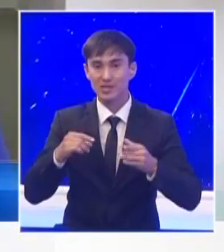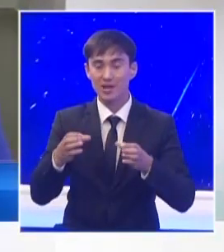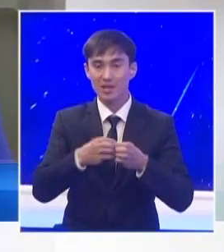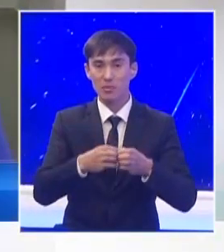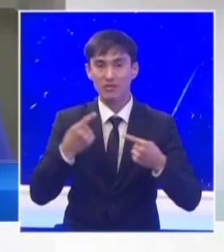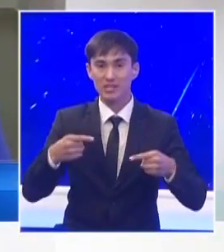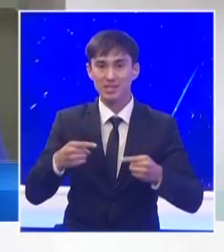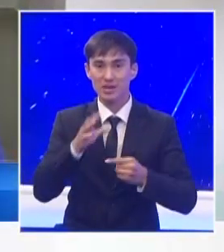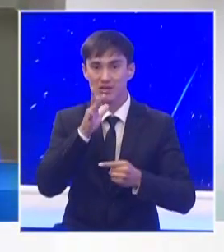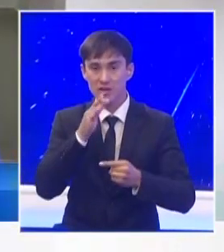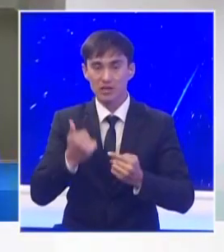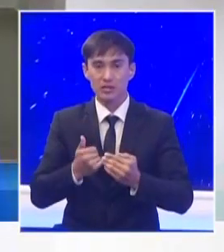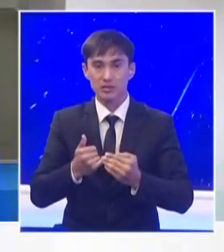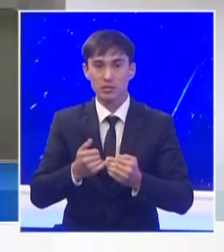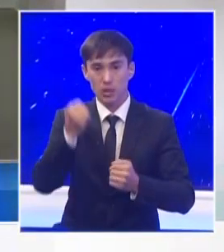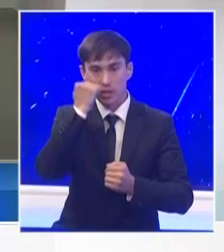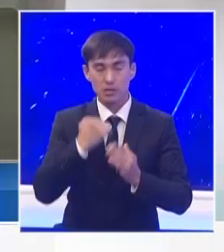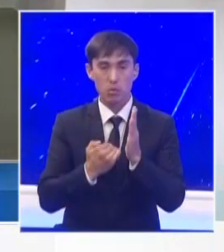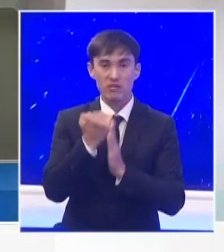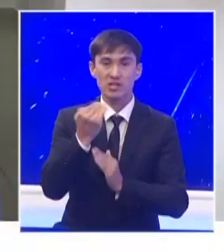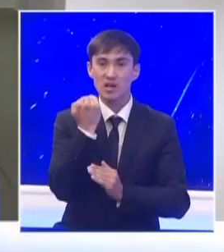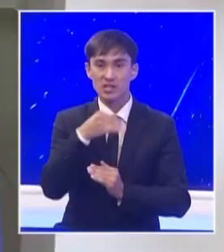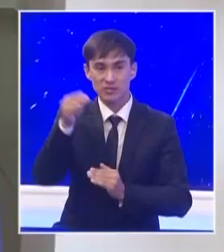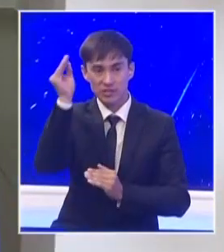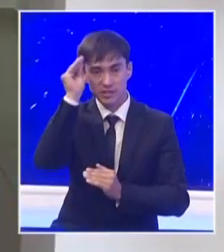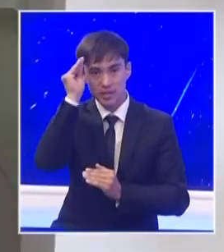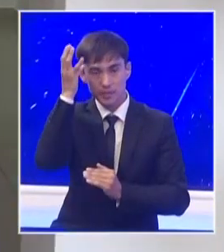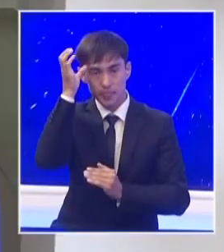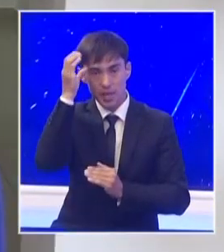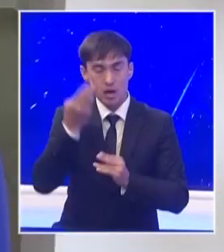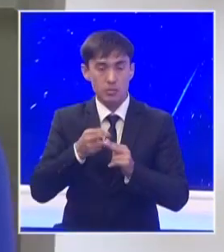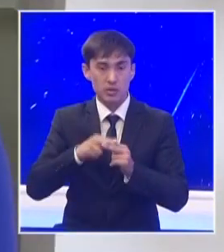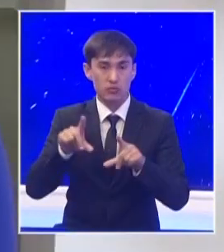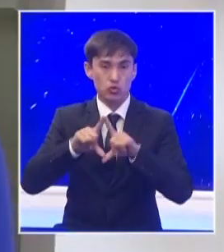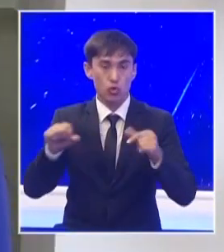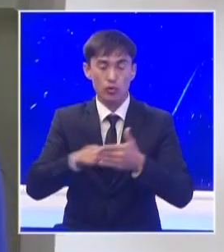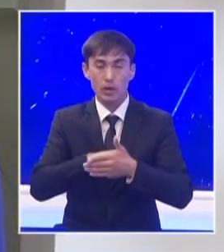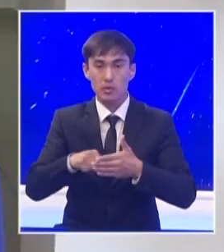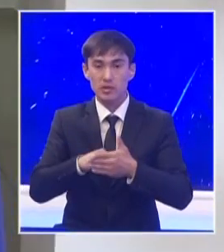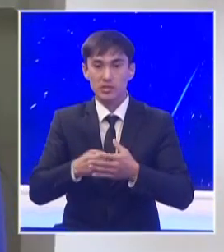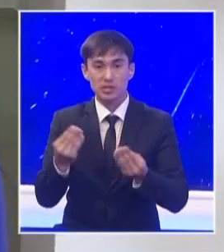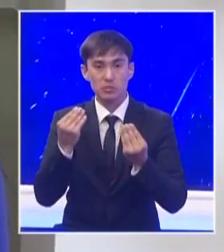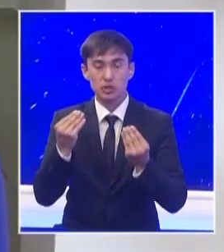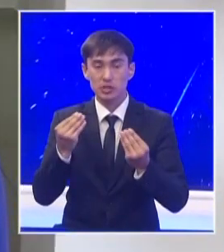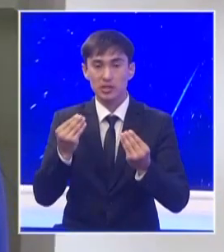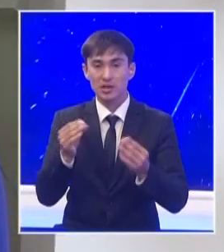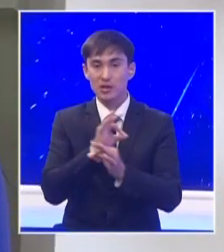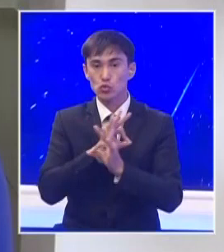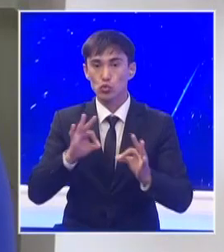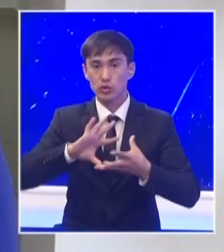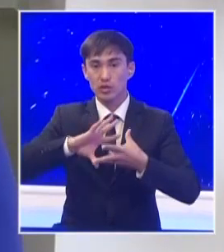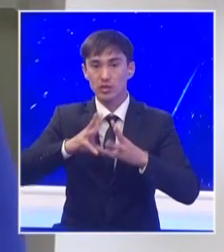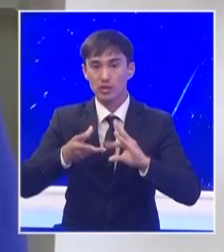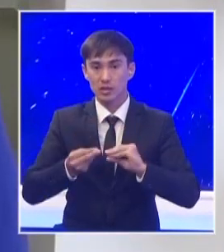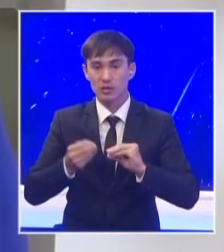разных звеньях, и благодаря этому повышается качество знаний. Кроме этого, наша школа добилась замечательных результатов. Мы побеждаем